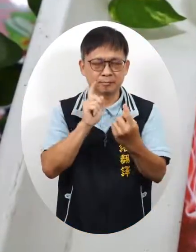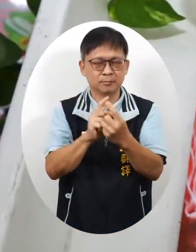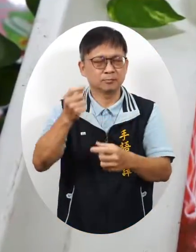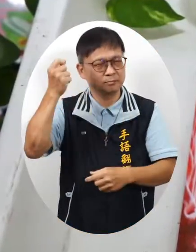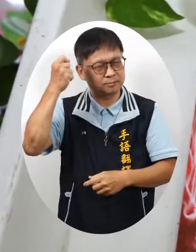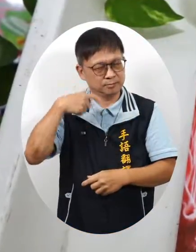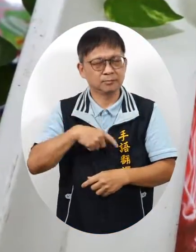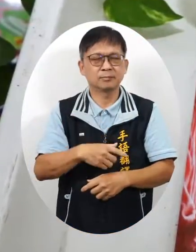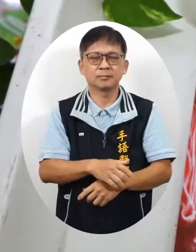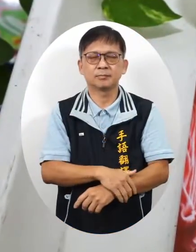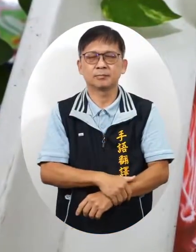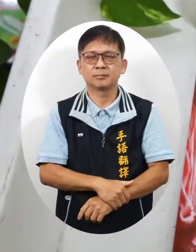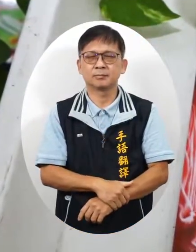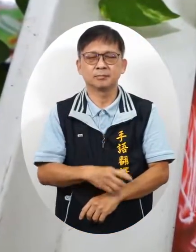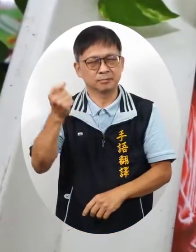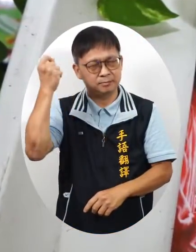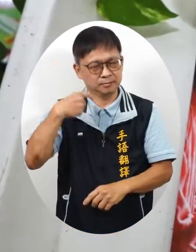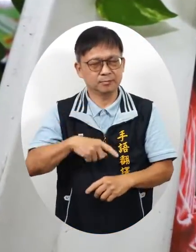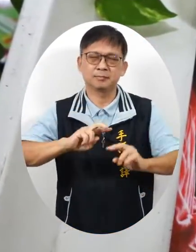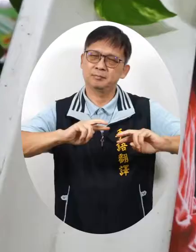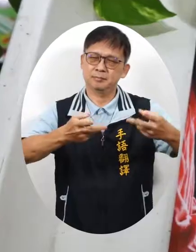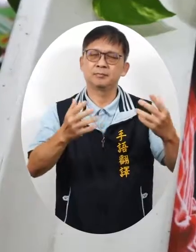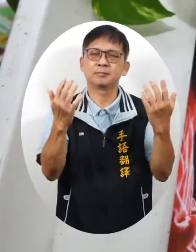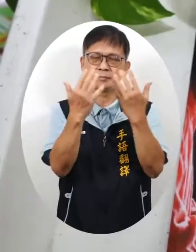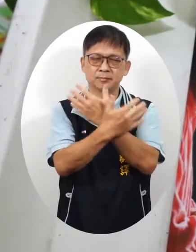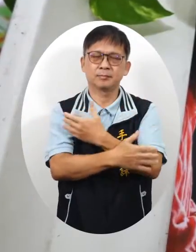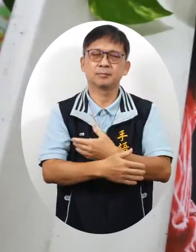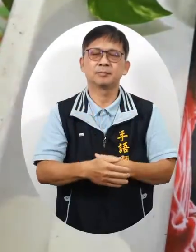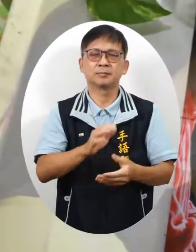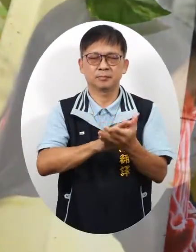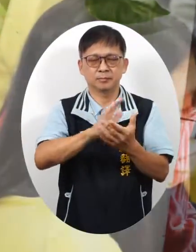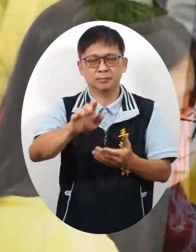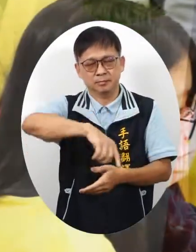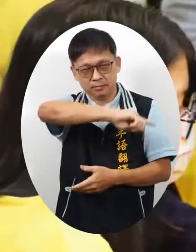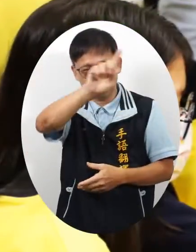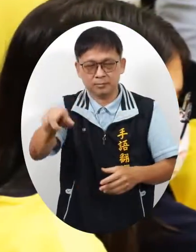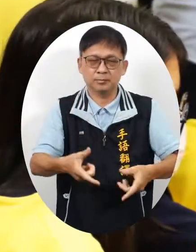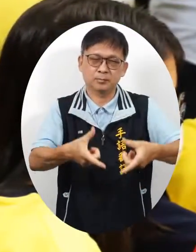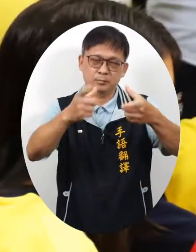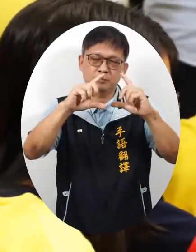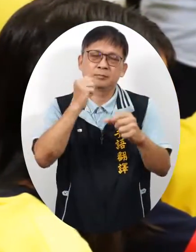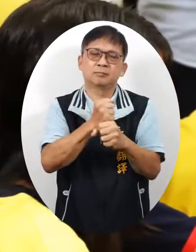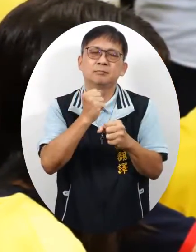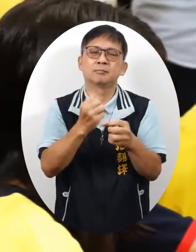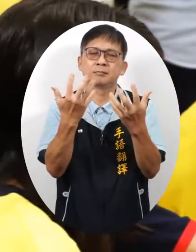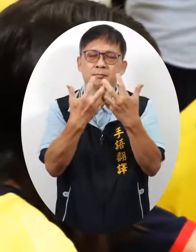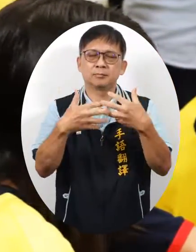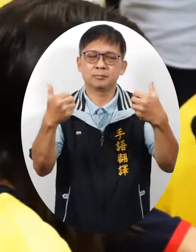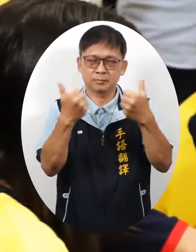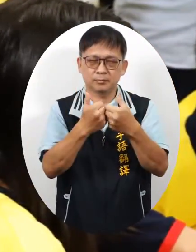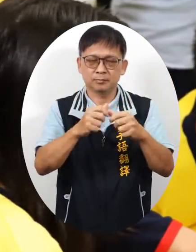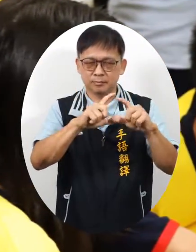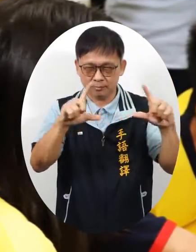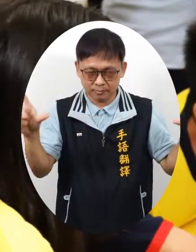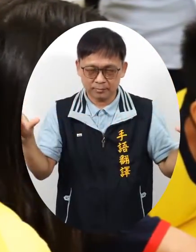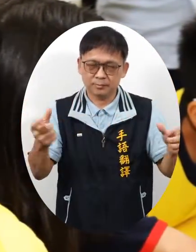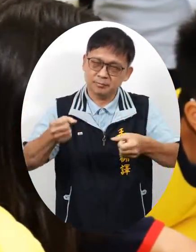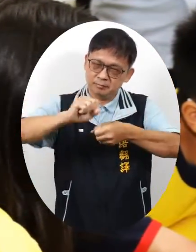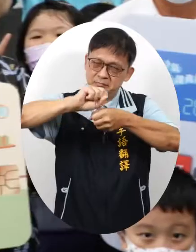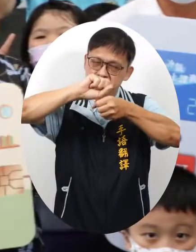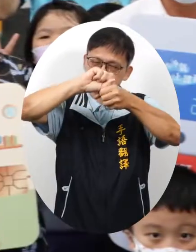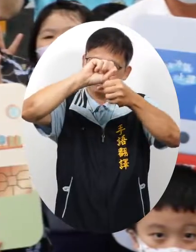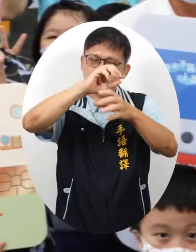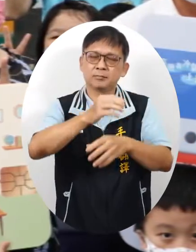认同嘉义这片土地。我相信嘉义正在改变，大家未来回来嘉义工作的机